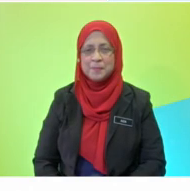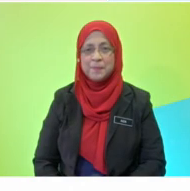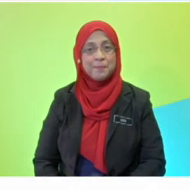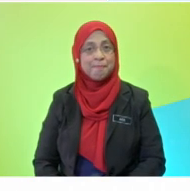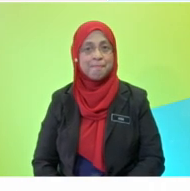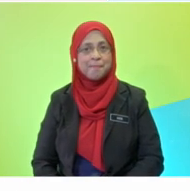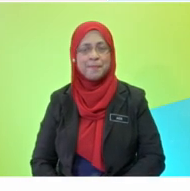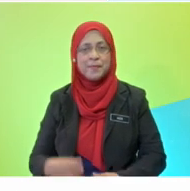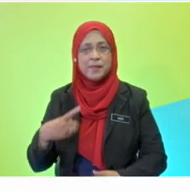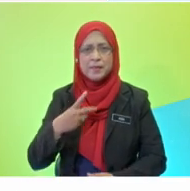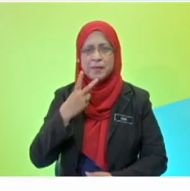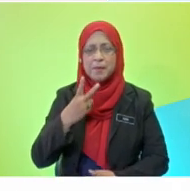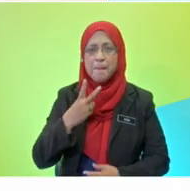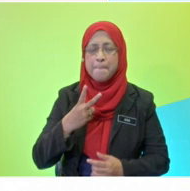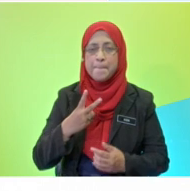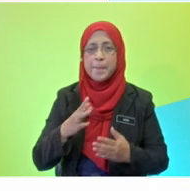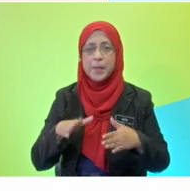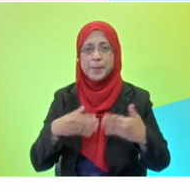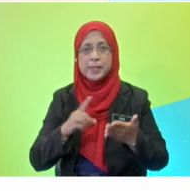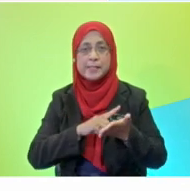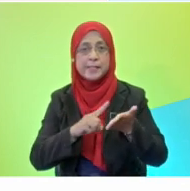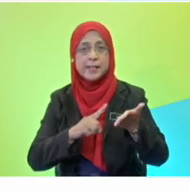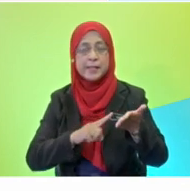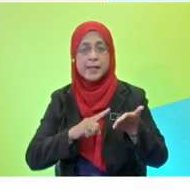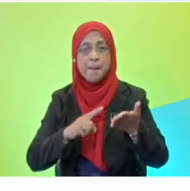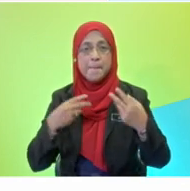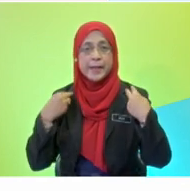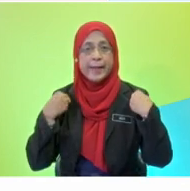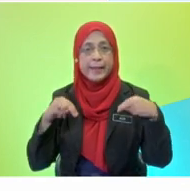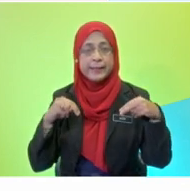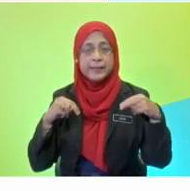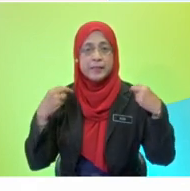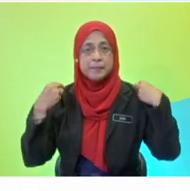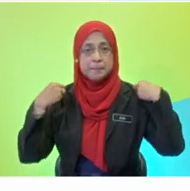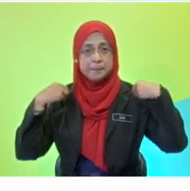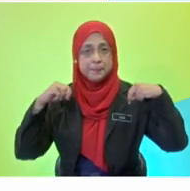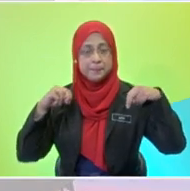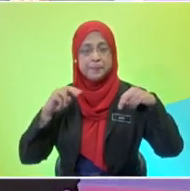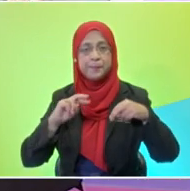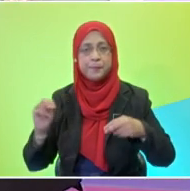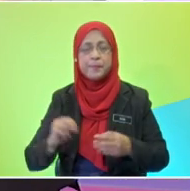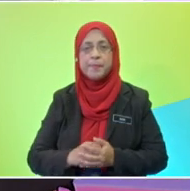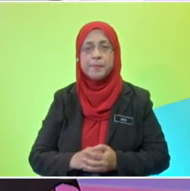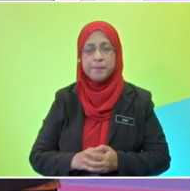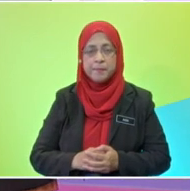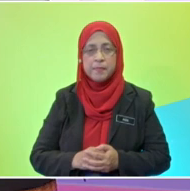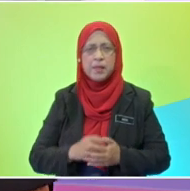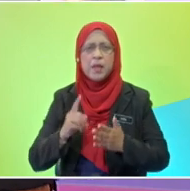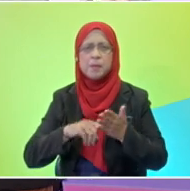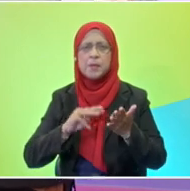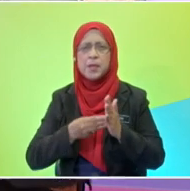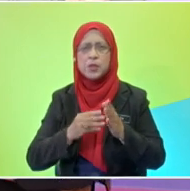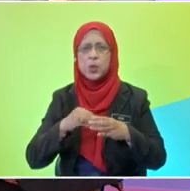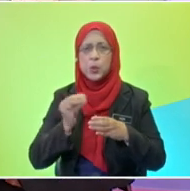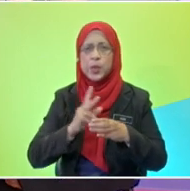kita akan tengok kepada zakat perniagaan Jadi bagi orang yang Berniaga lah Apa maksud mengeluarkan